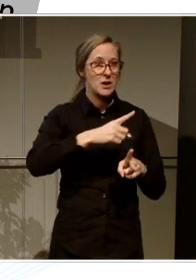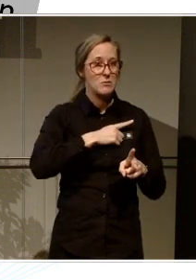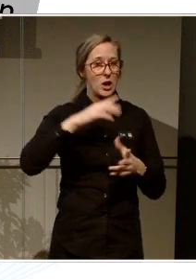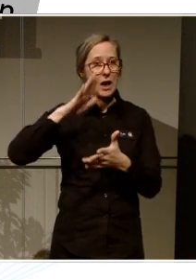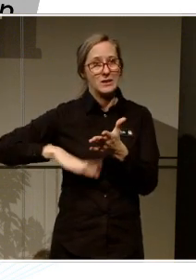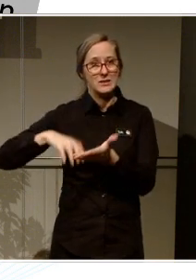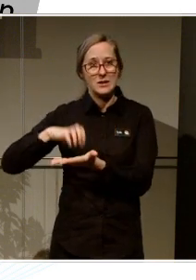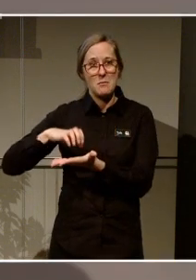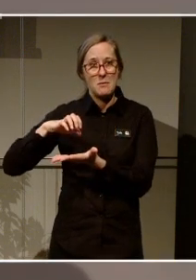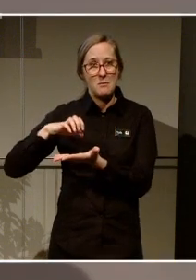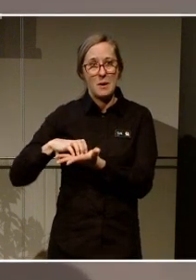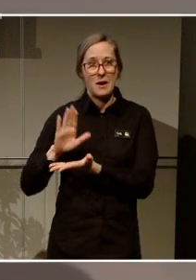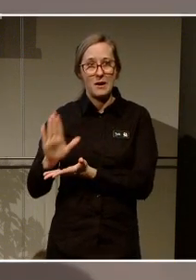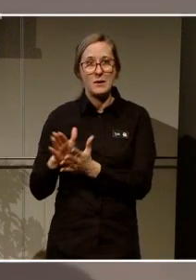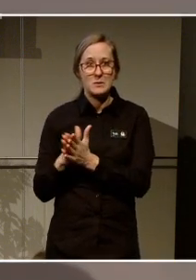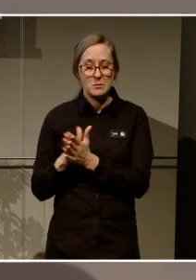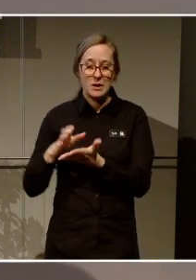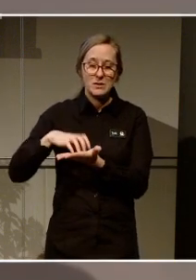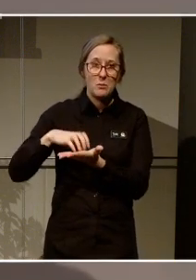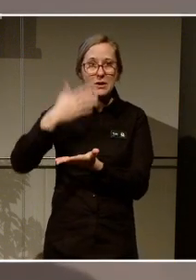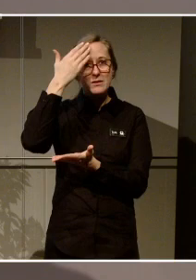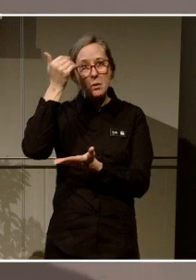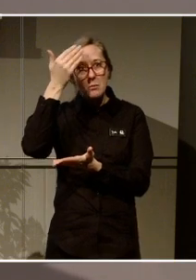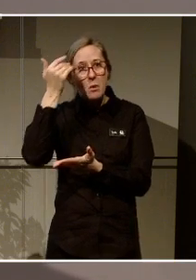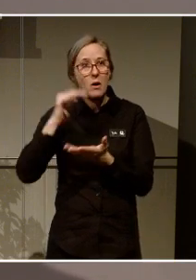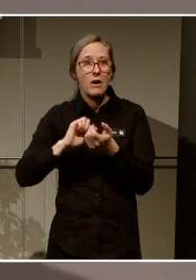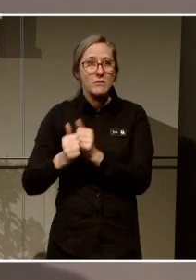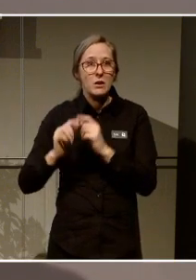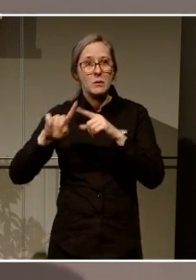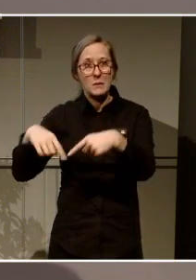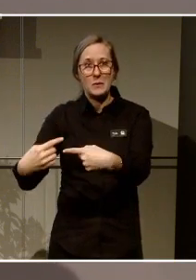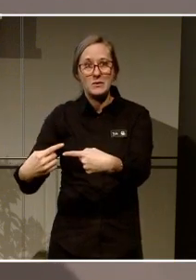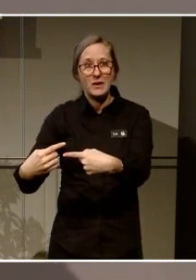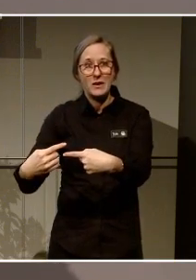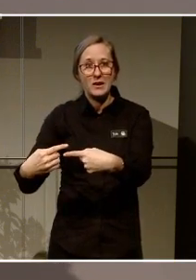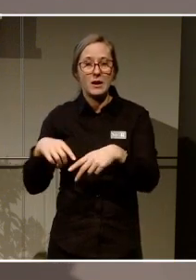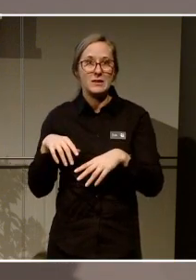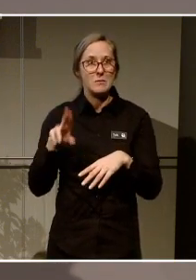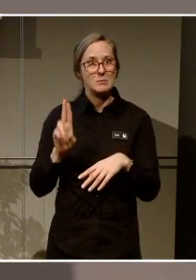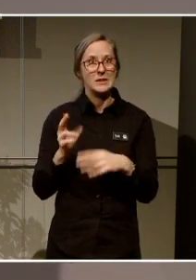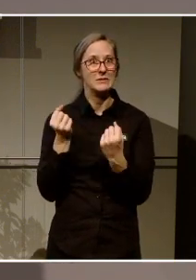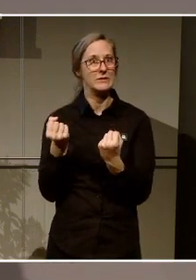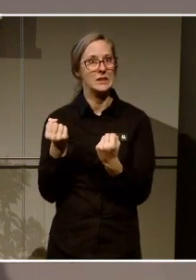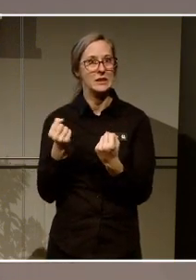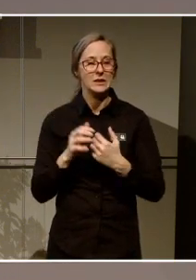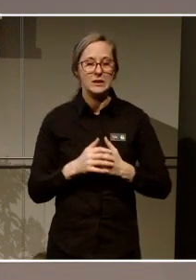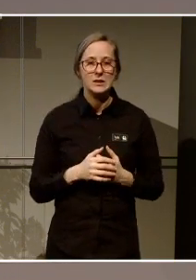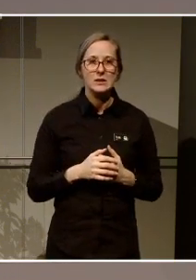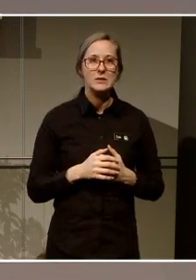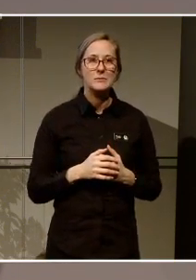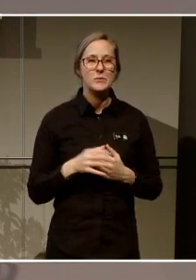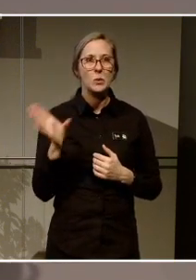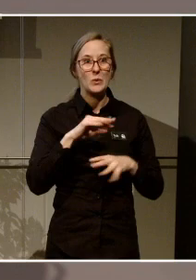utmaningar. Samhällets förmåga att förändras och utvecklas verkar vara viktigare. Och här är